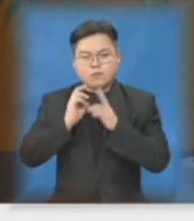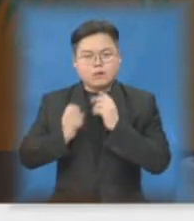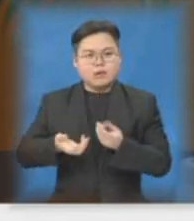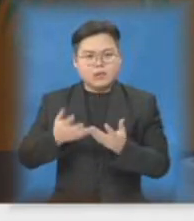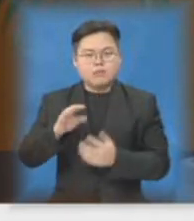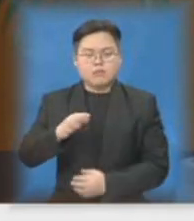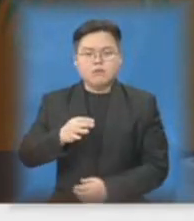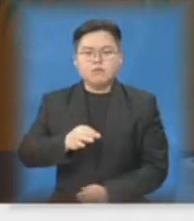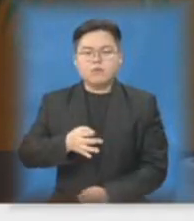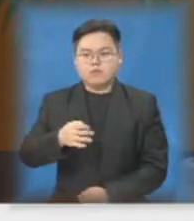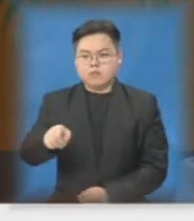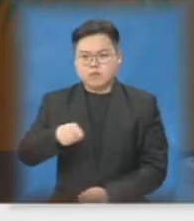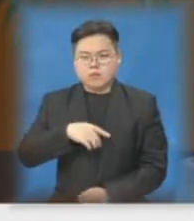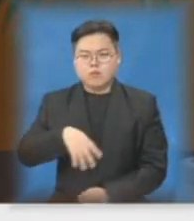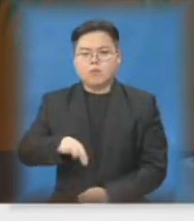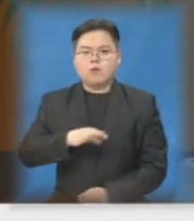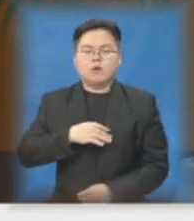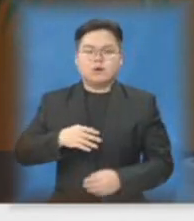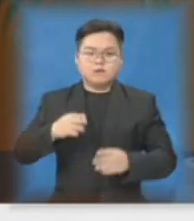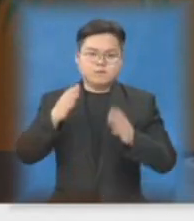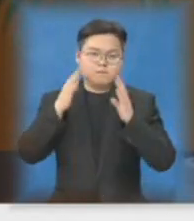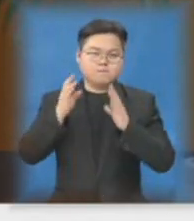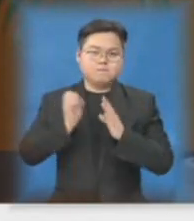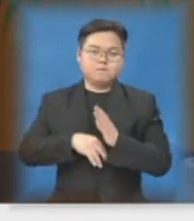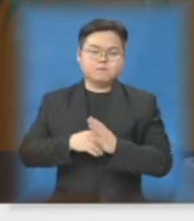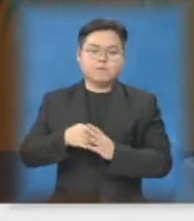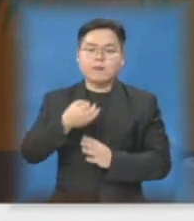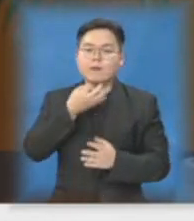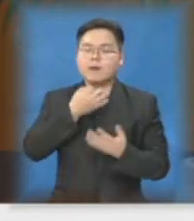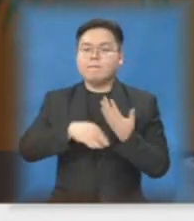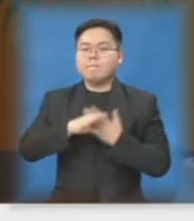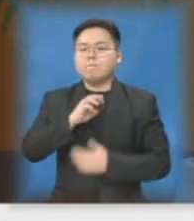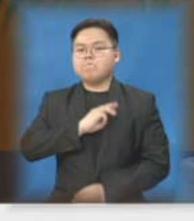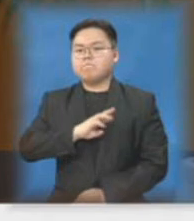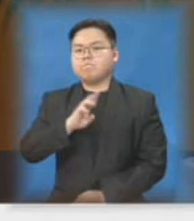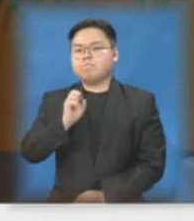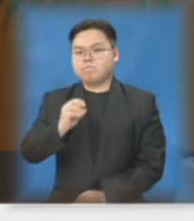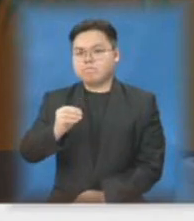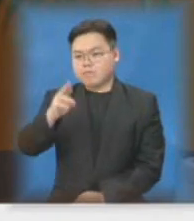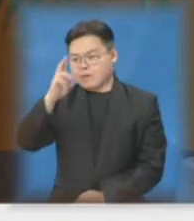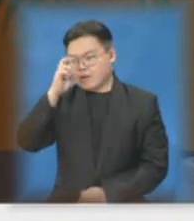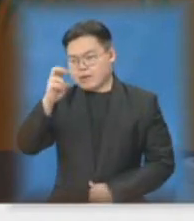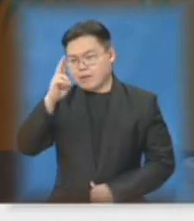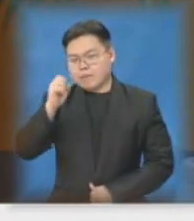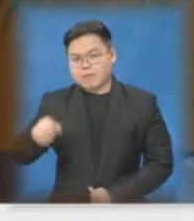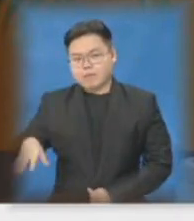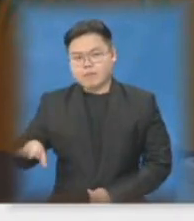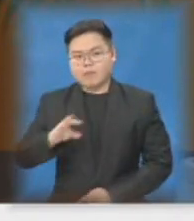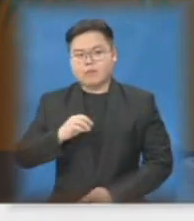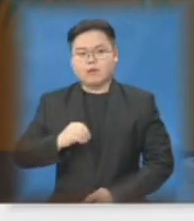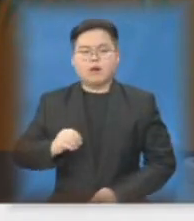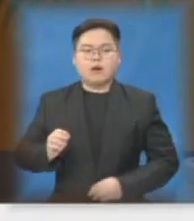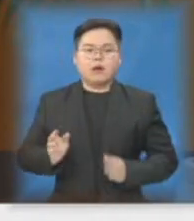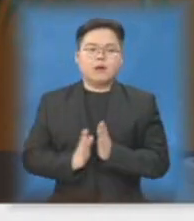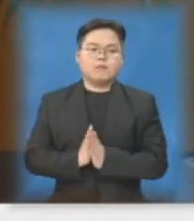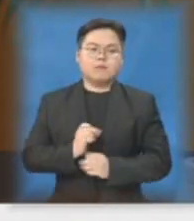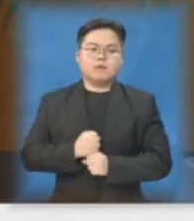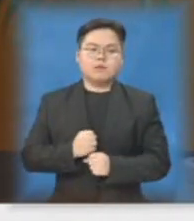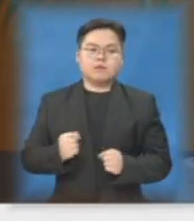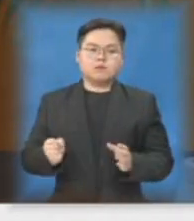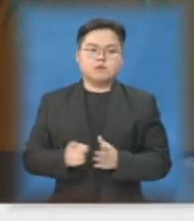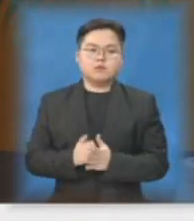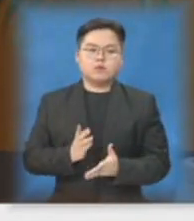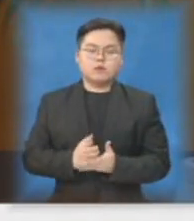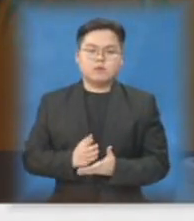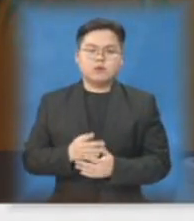байна. Тэгээд эдгээрээс өрчин зэргийнх юм бод одоо яам тоомдын юм салбар хоомжийн амтын ажиллагаа маш чухал